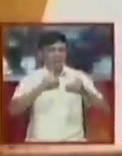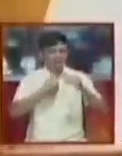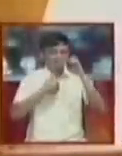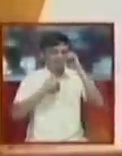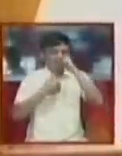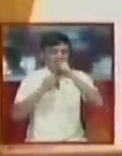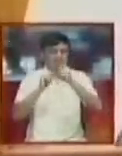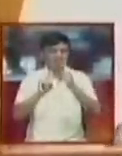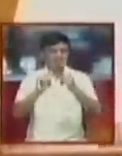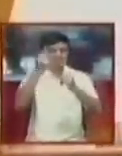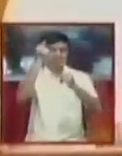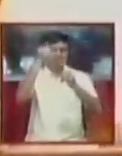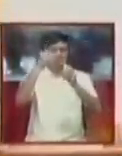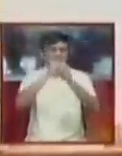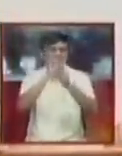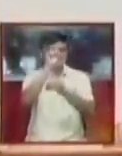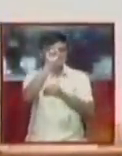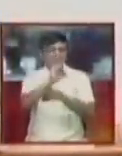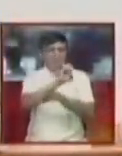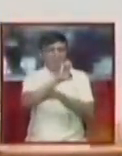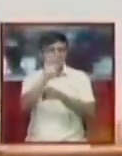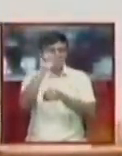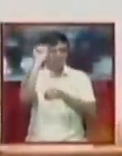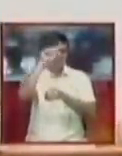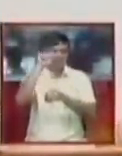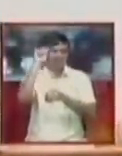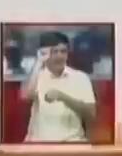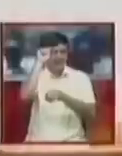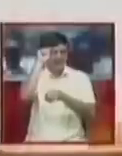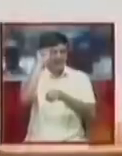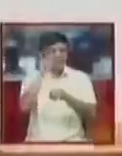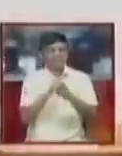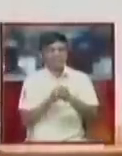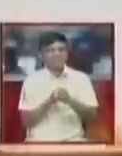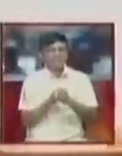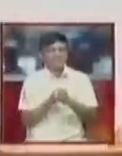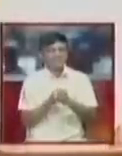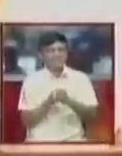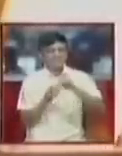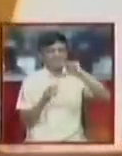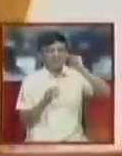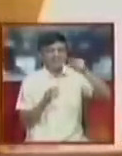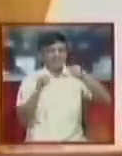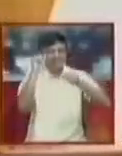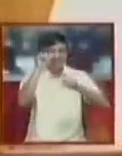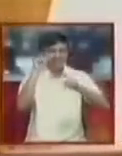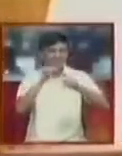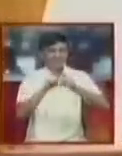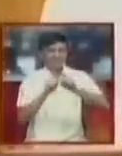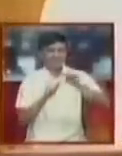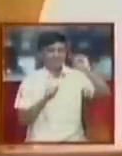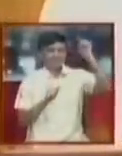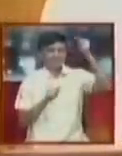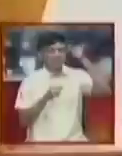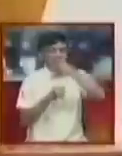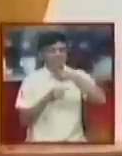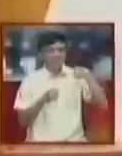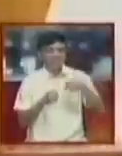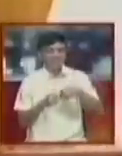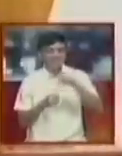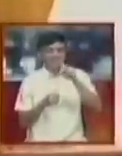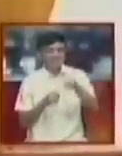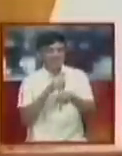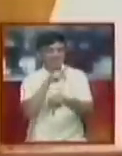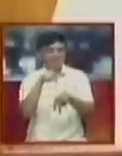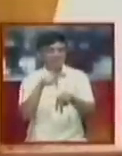at pinakamataas sa buong Southeast Asian region. Pangalawa po ito sa Asia, sunod lang tayo sa China. Kung